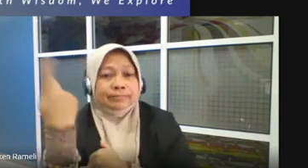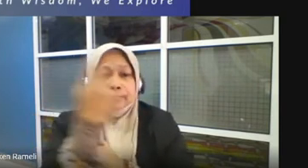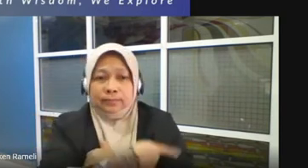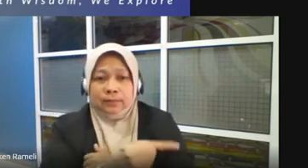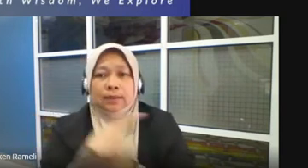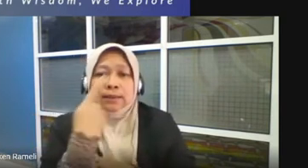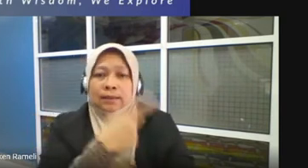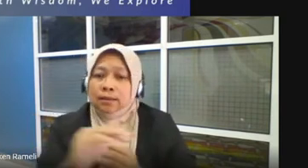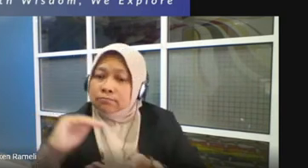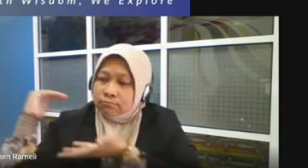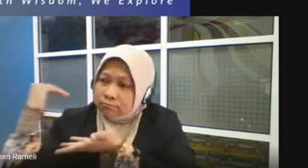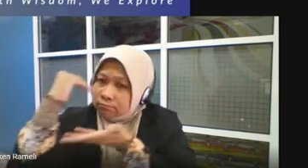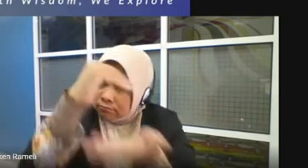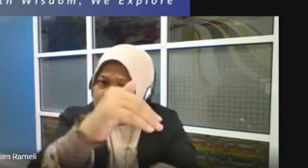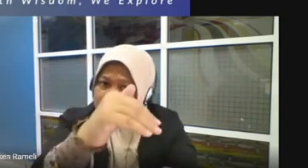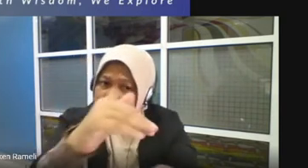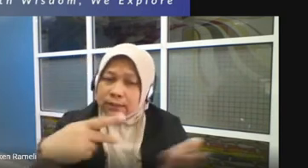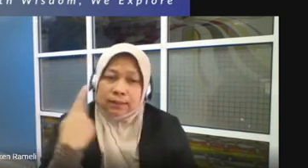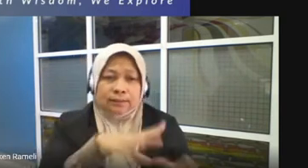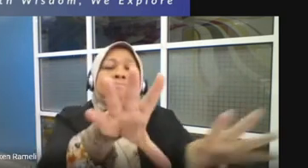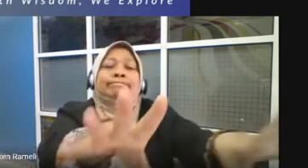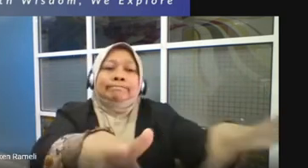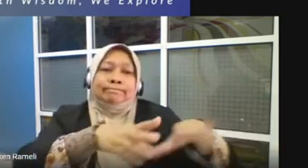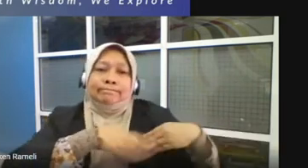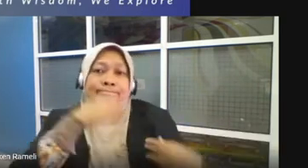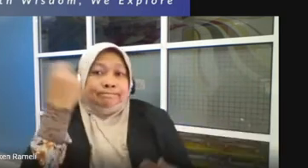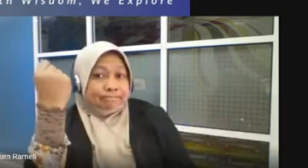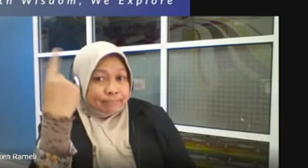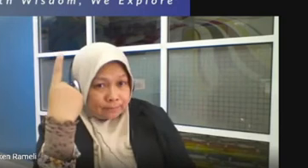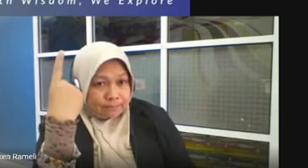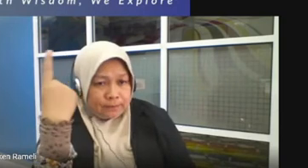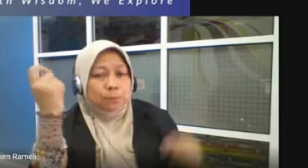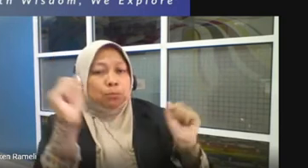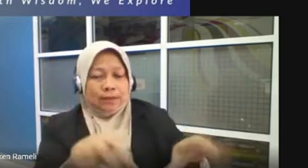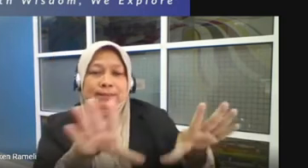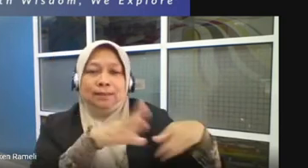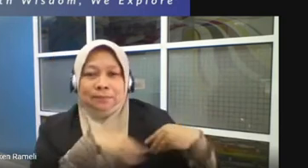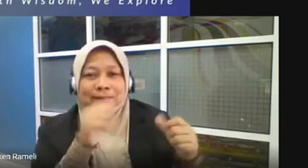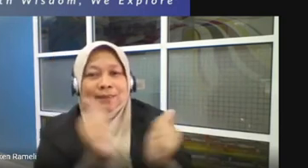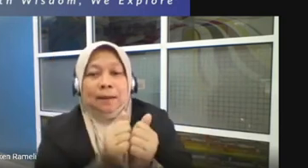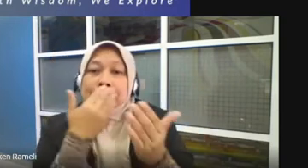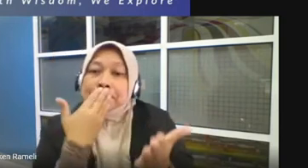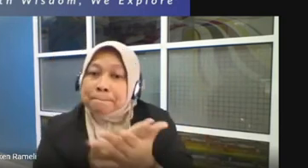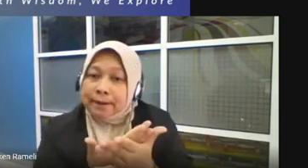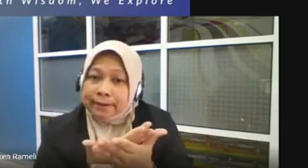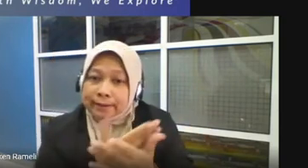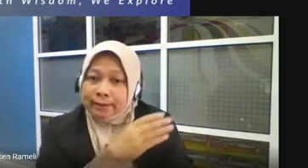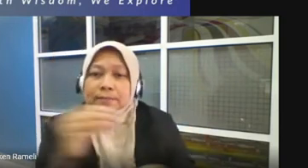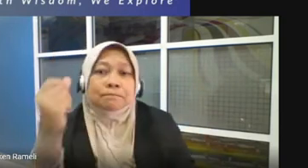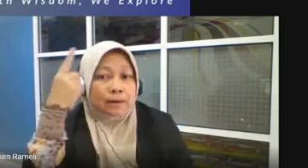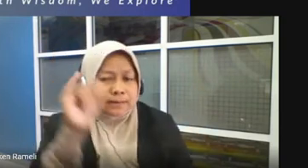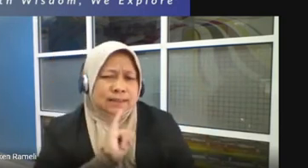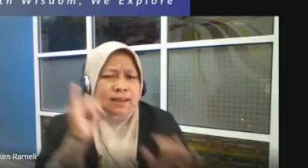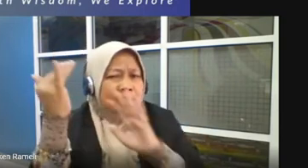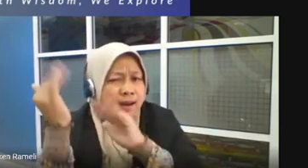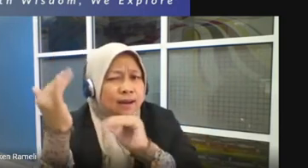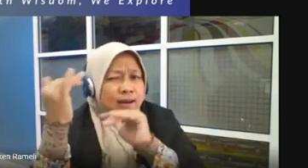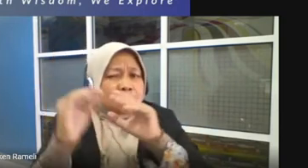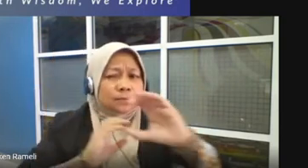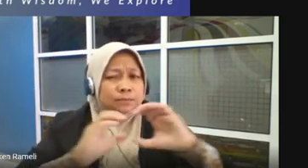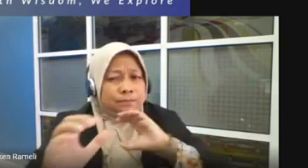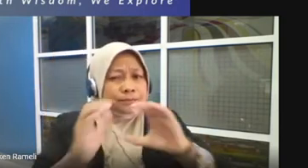Kita menyampaikan sesuatu dan penerima yang mendengar itu boleh menerima dengan baik. Dan saya berharap sangat perkongsian